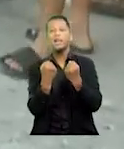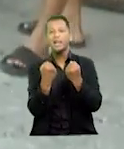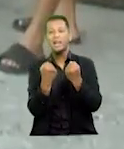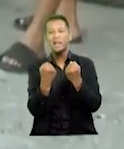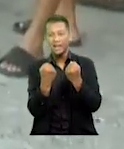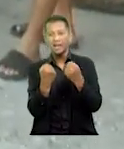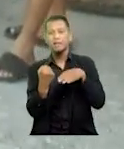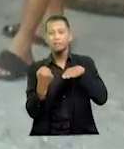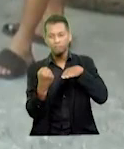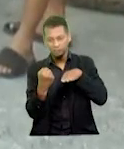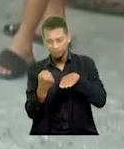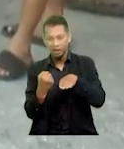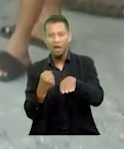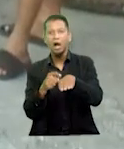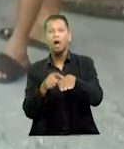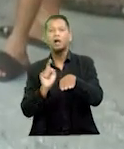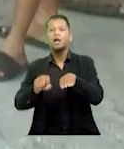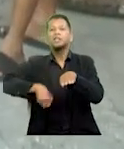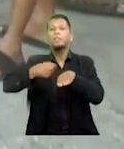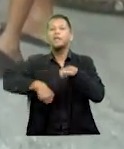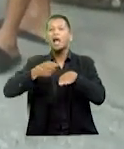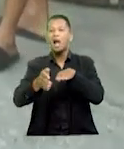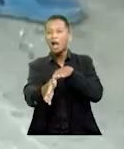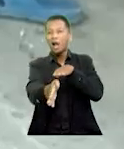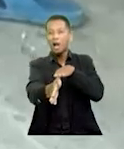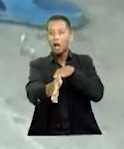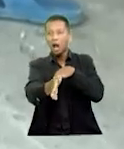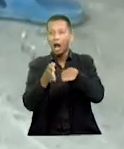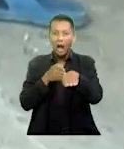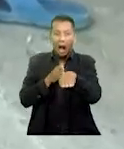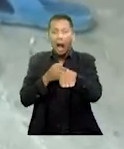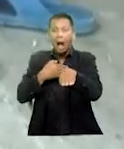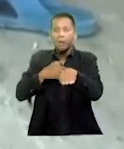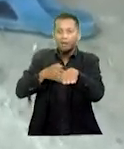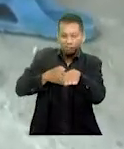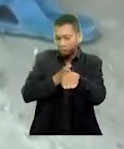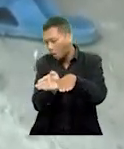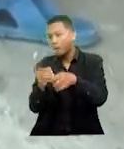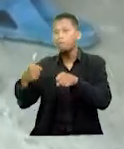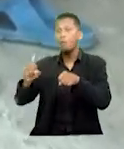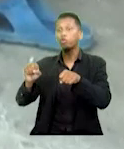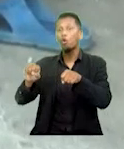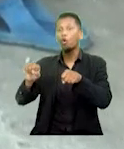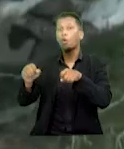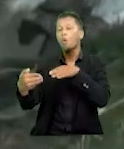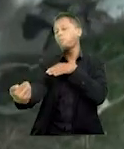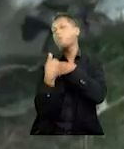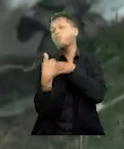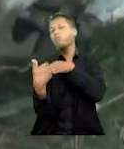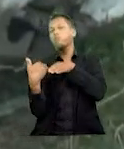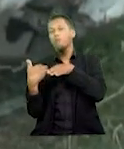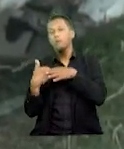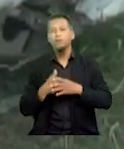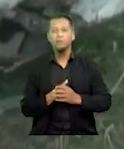motor dari arah berlawanan. Pengemudi yang panik banting setir melaju tak terkendali hingga menabrak 9 motor lainnya. Mobil